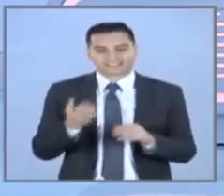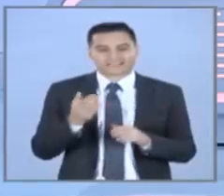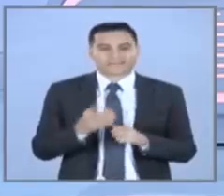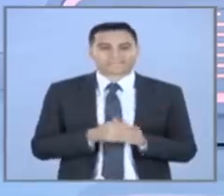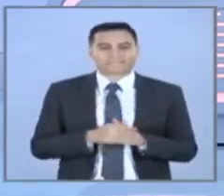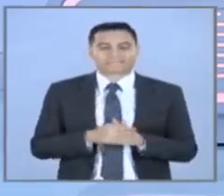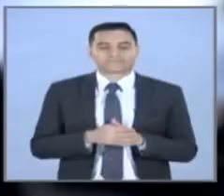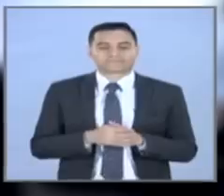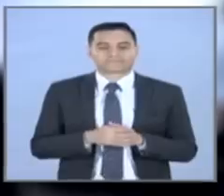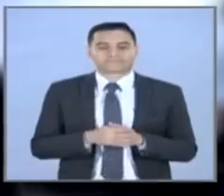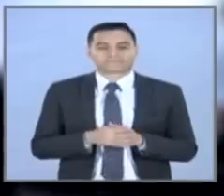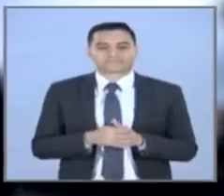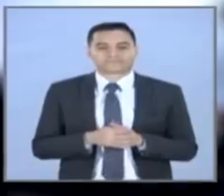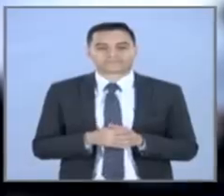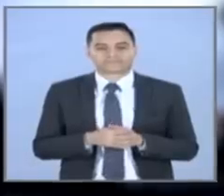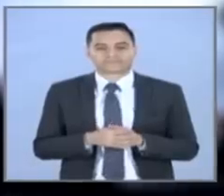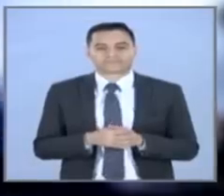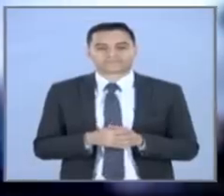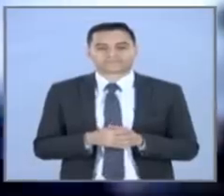دوس على البزر.